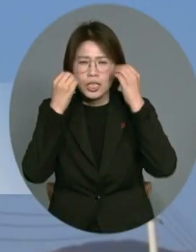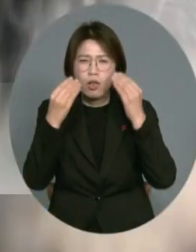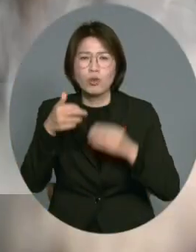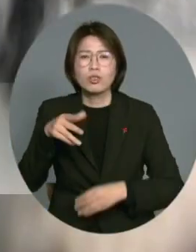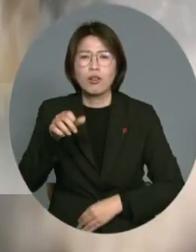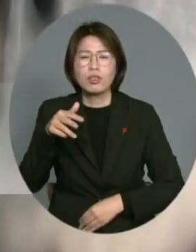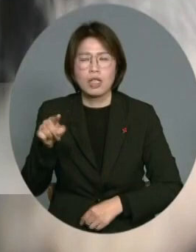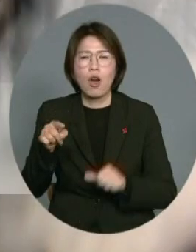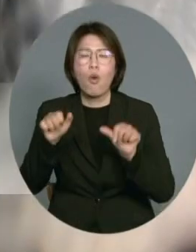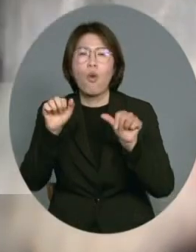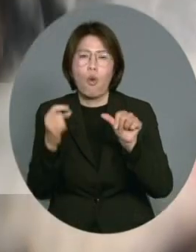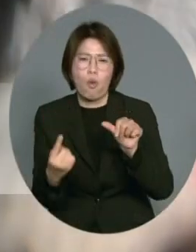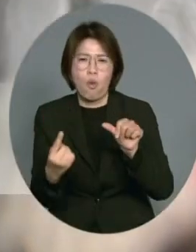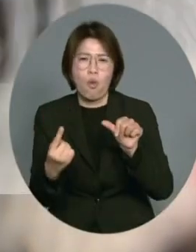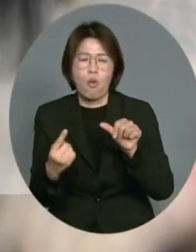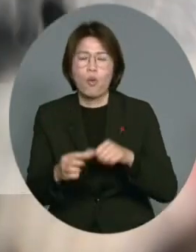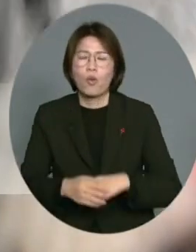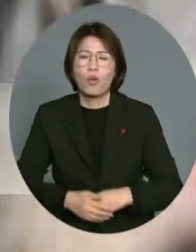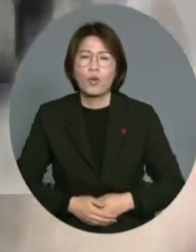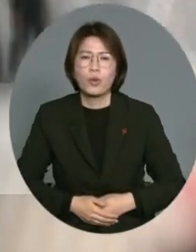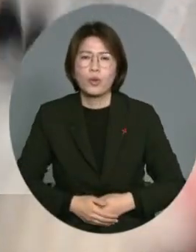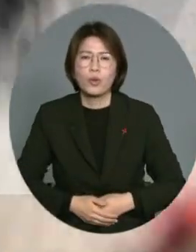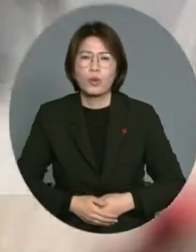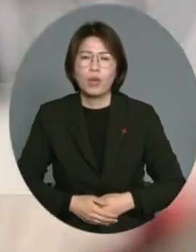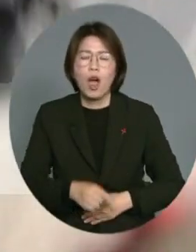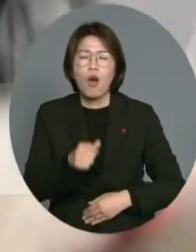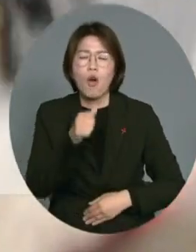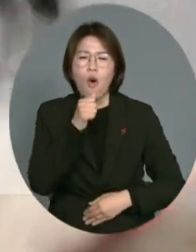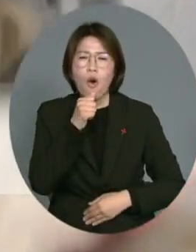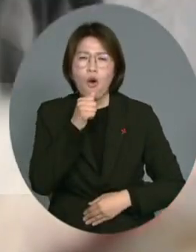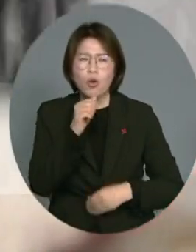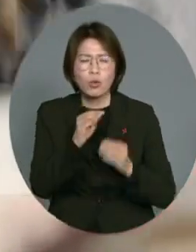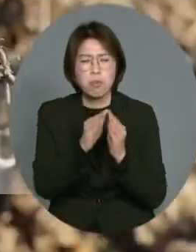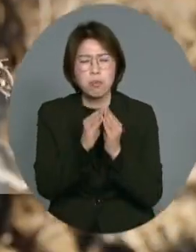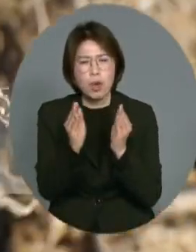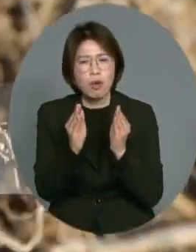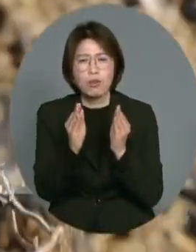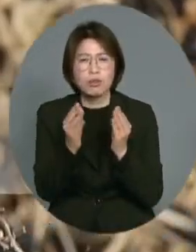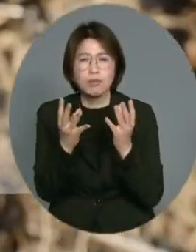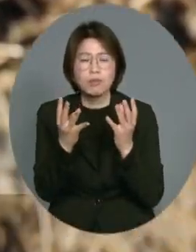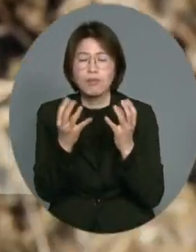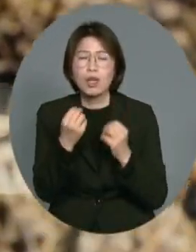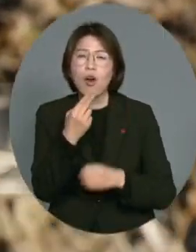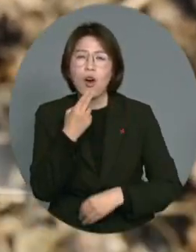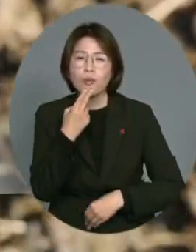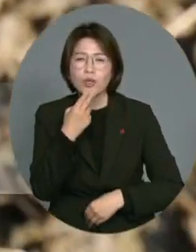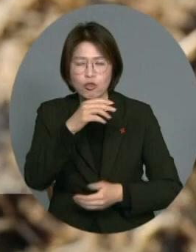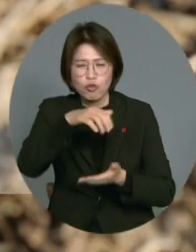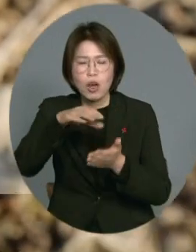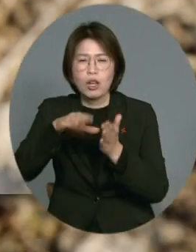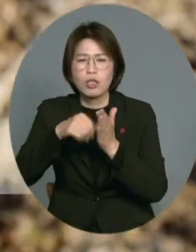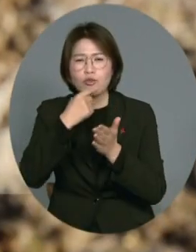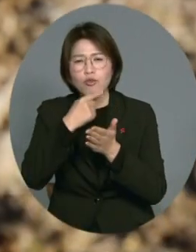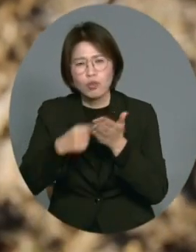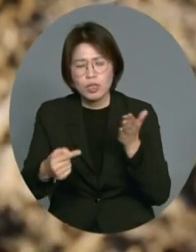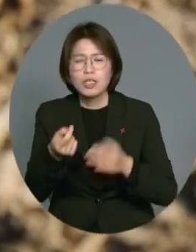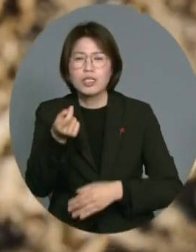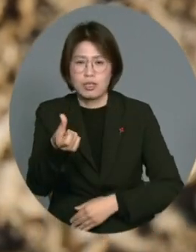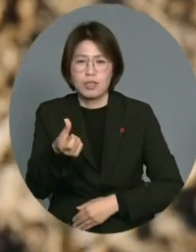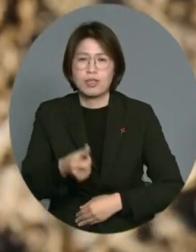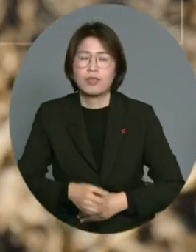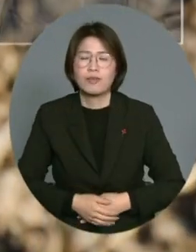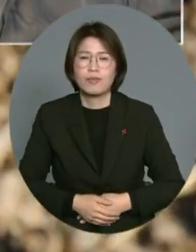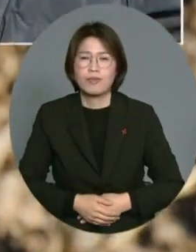5호가 주력 품종입니다. 특히 콩 꼬투리가 잘 터지지 않아 수확할 때 손실도 적다는 게 큰